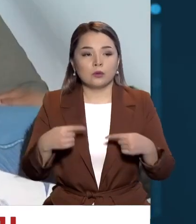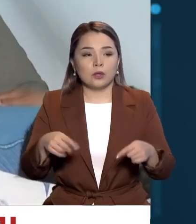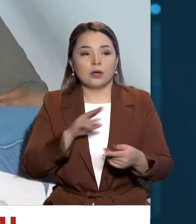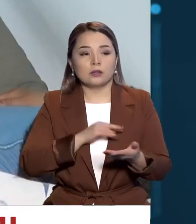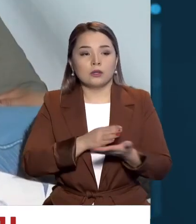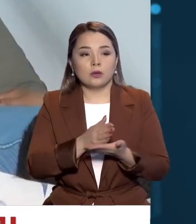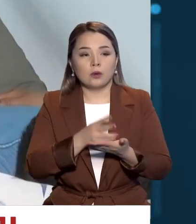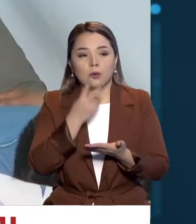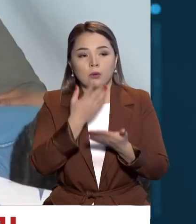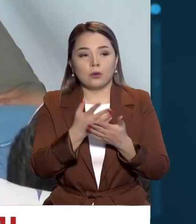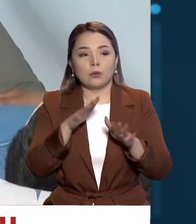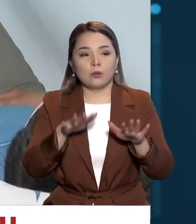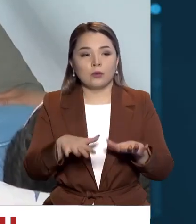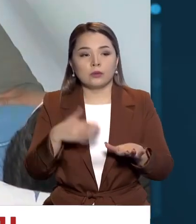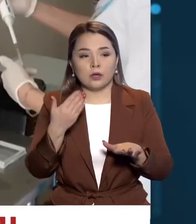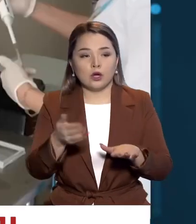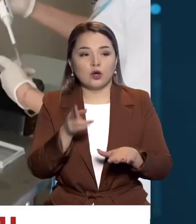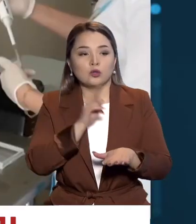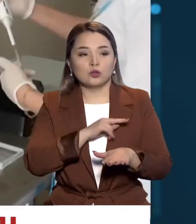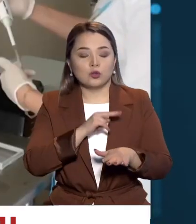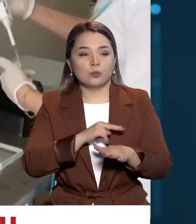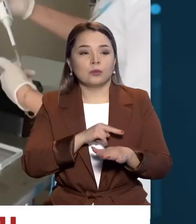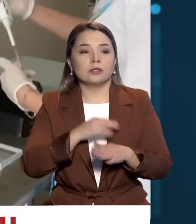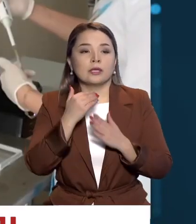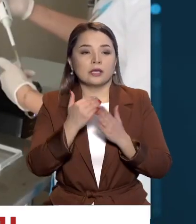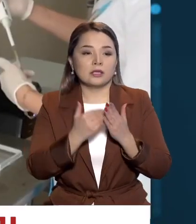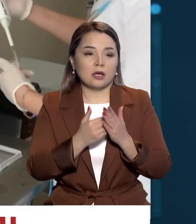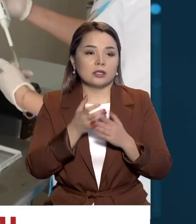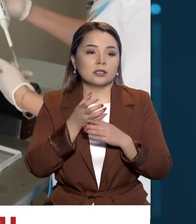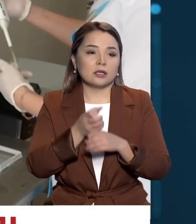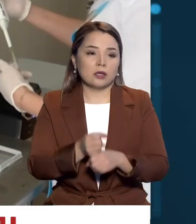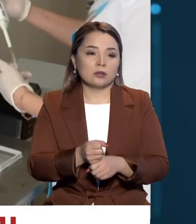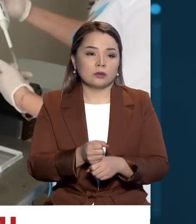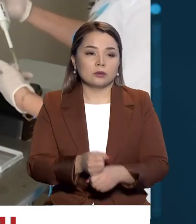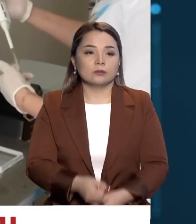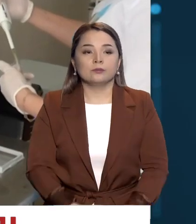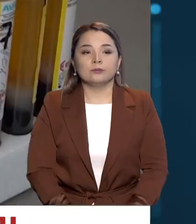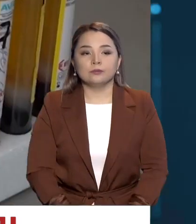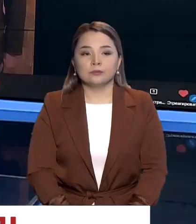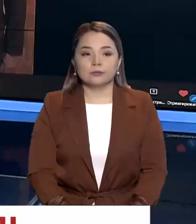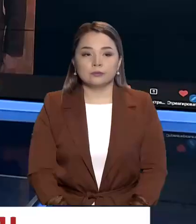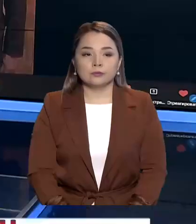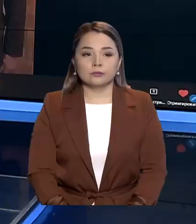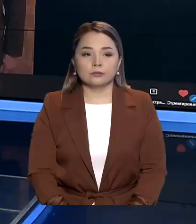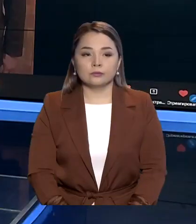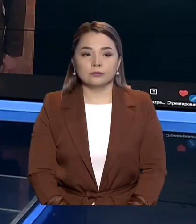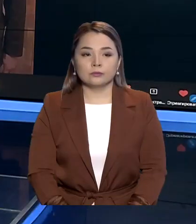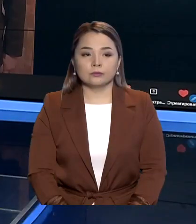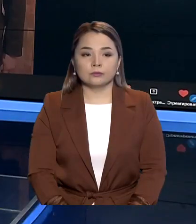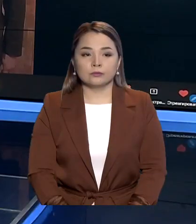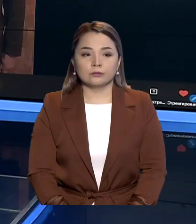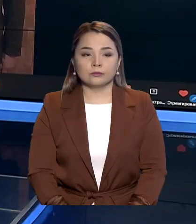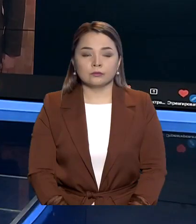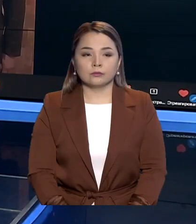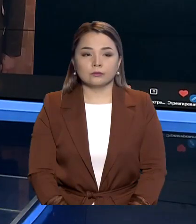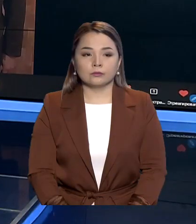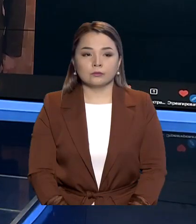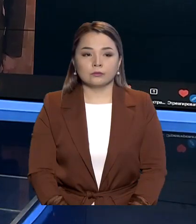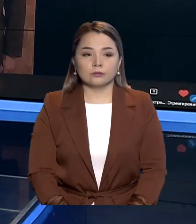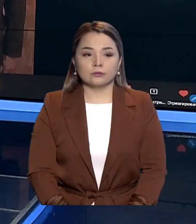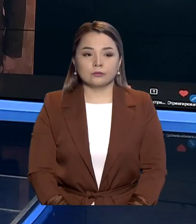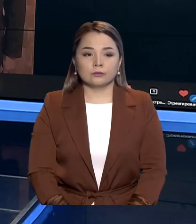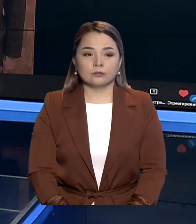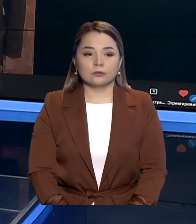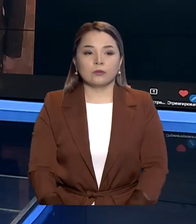қызмет көрсететін орындардың жұмыс кестесі де қысқарып отыр. Ләйла. Рахмет, әріптес. Естеріңізге